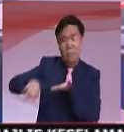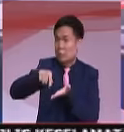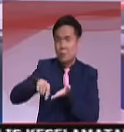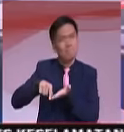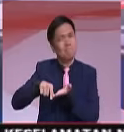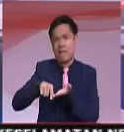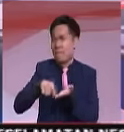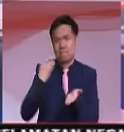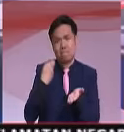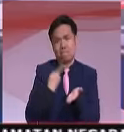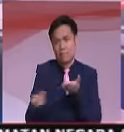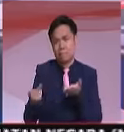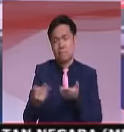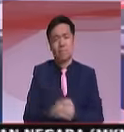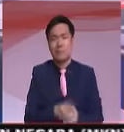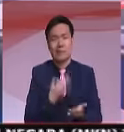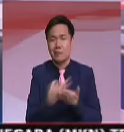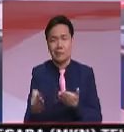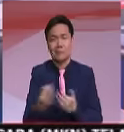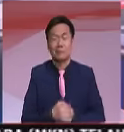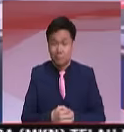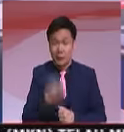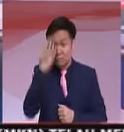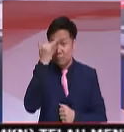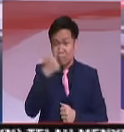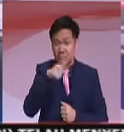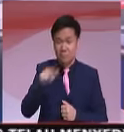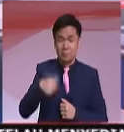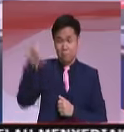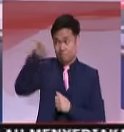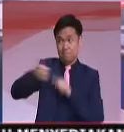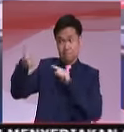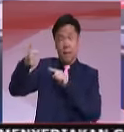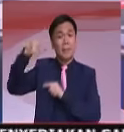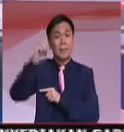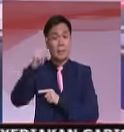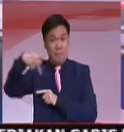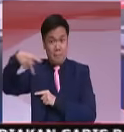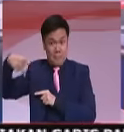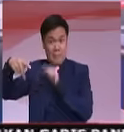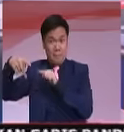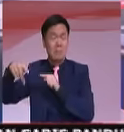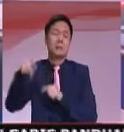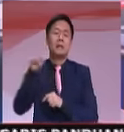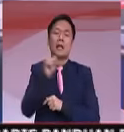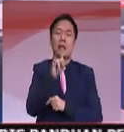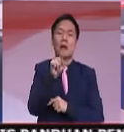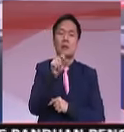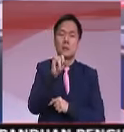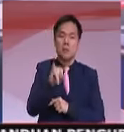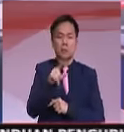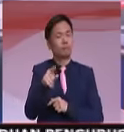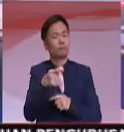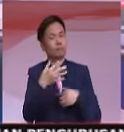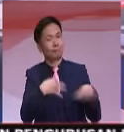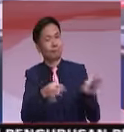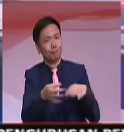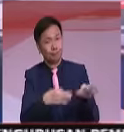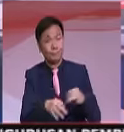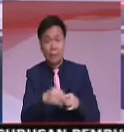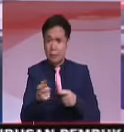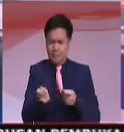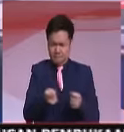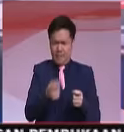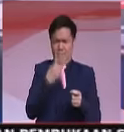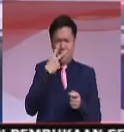pertumbuhan tersebut perkara itu dimaklumkan timbalan pendakwa Raya Siti Nurhaliza zakarias masih pengurusan